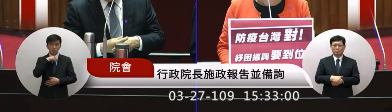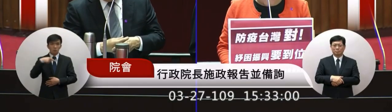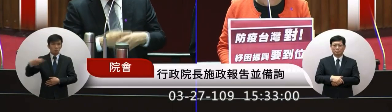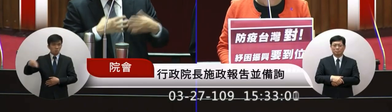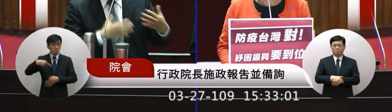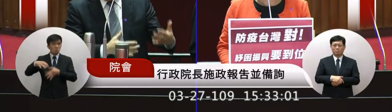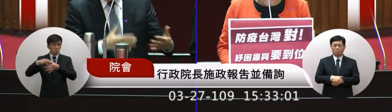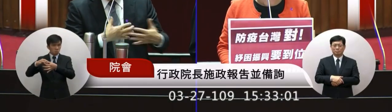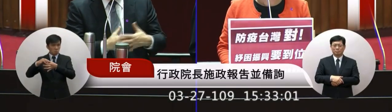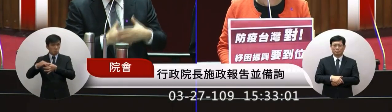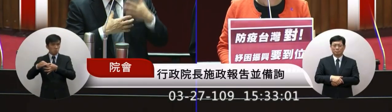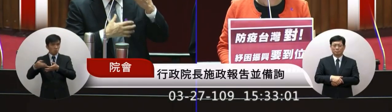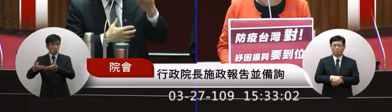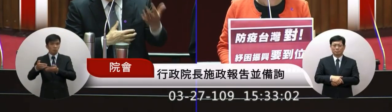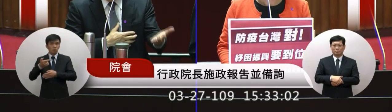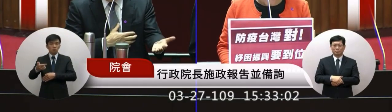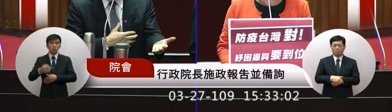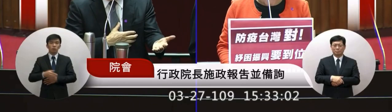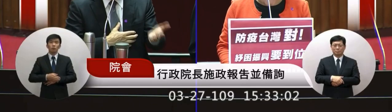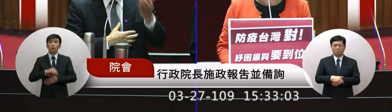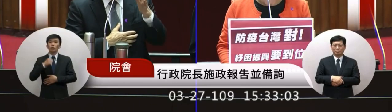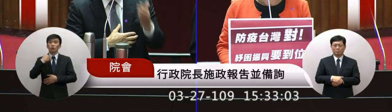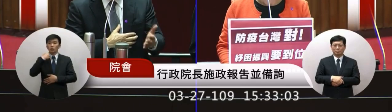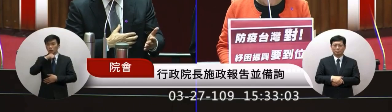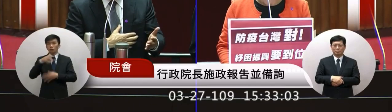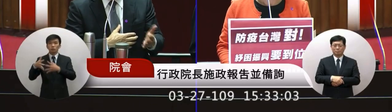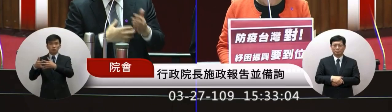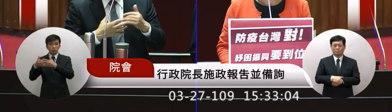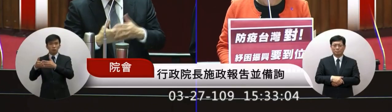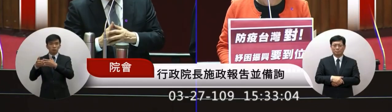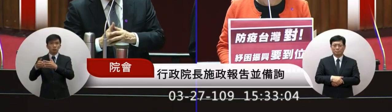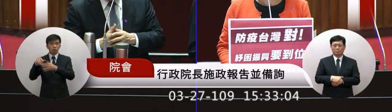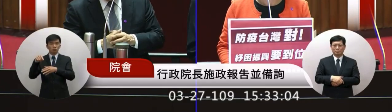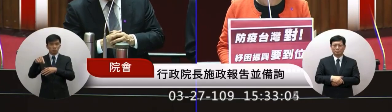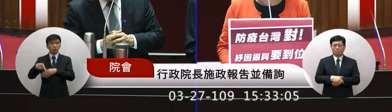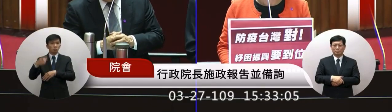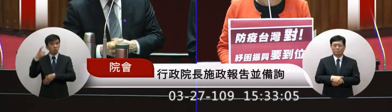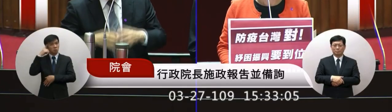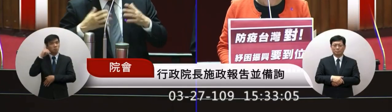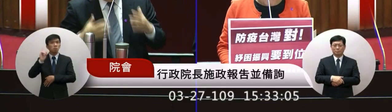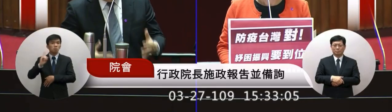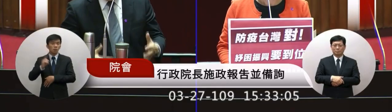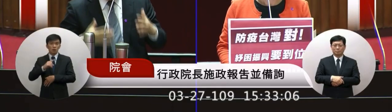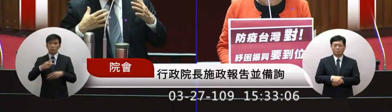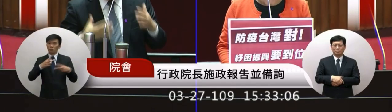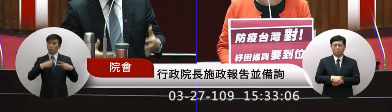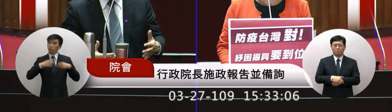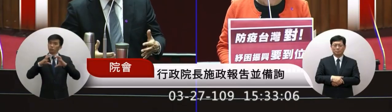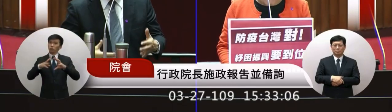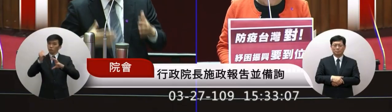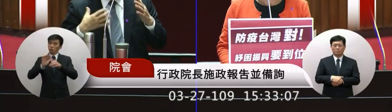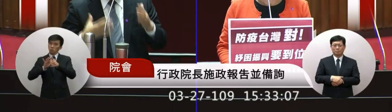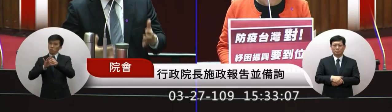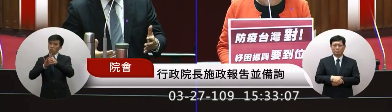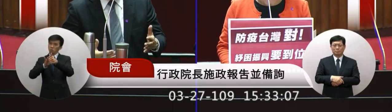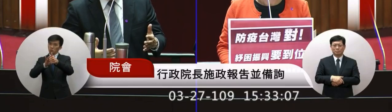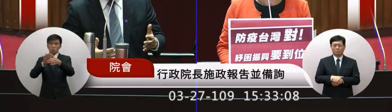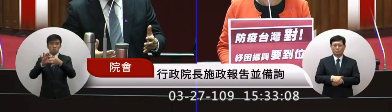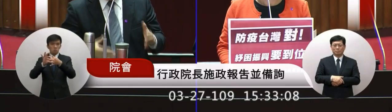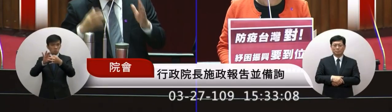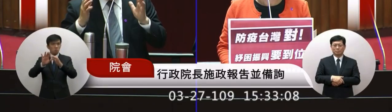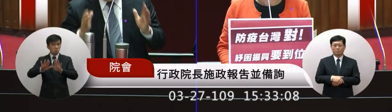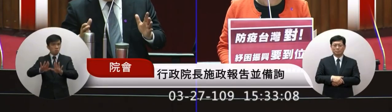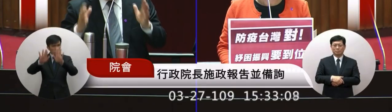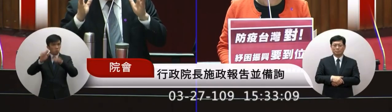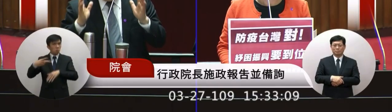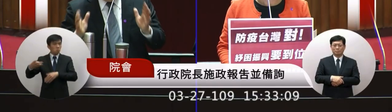的重要，台美关系也从这一点更证明蔡总统领导下一直有进步，而且关系最